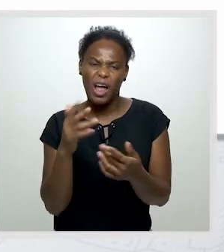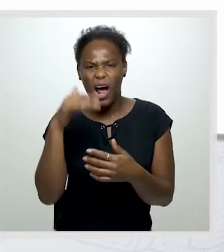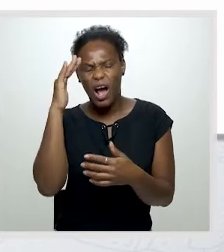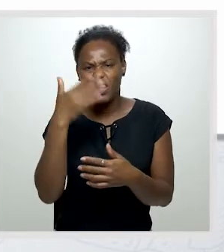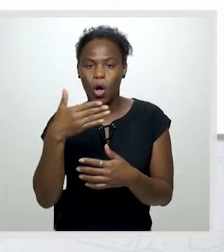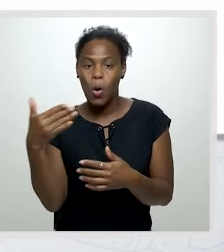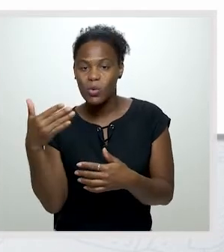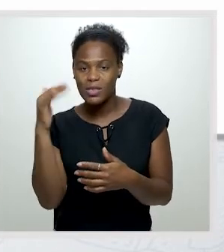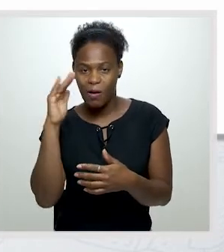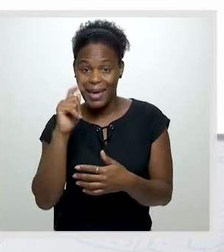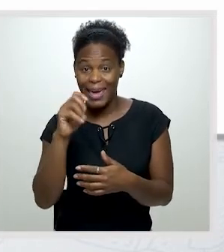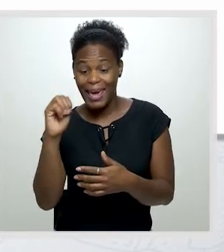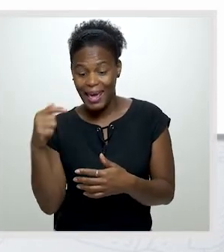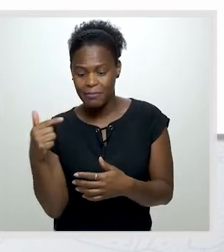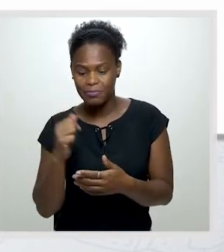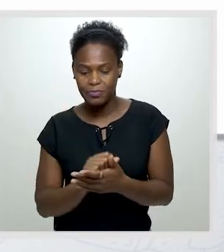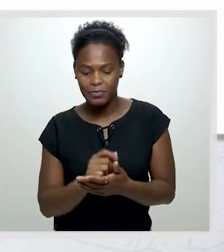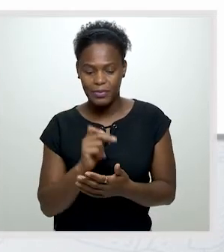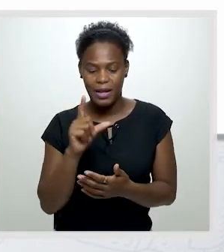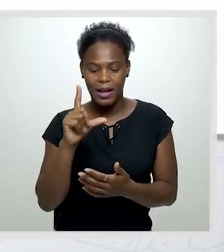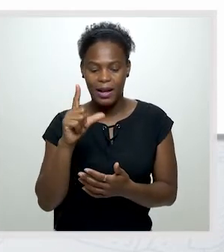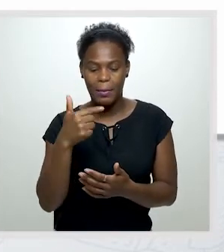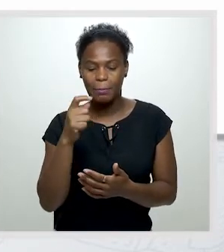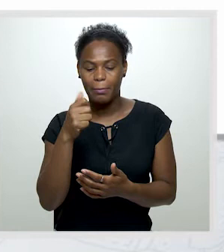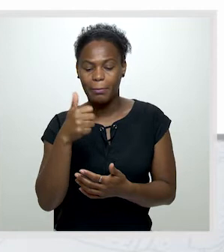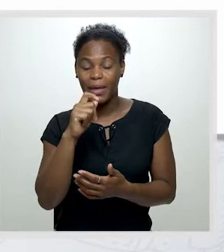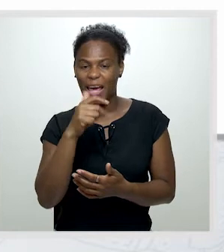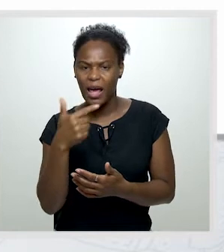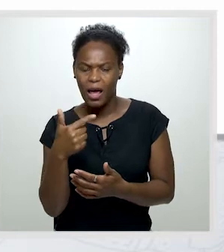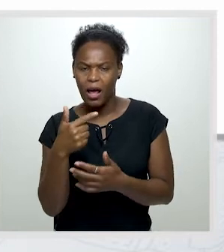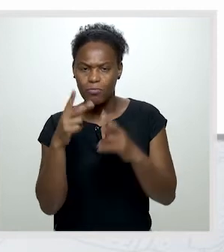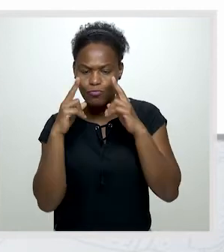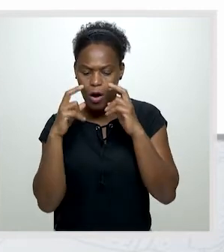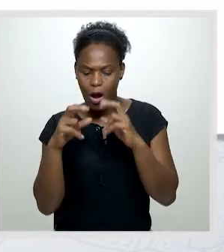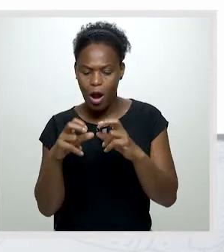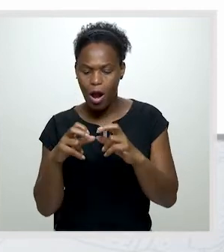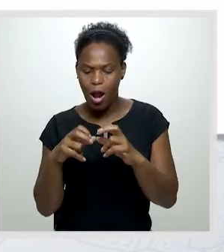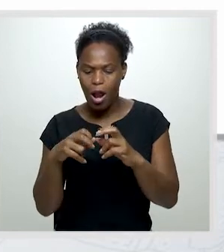Albert Jacquard s'est beaucoup investi dans différents combats.